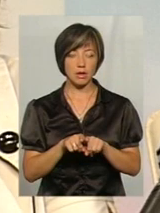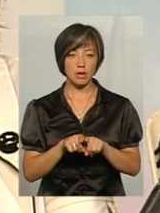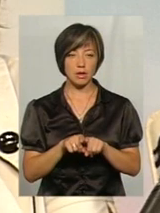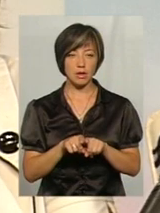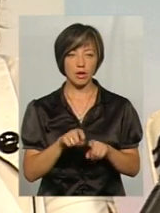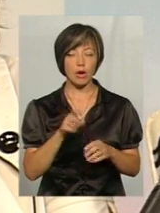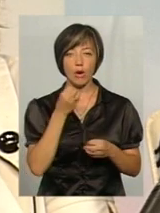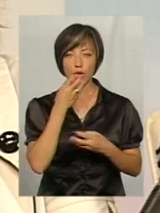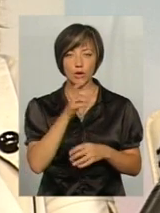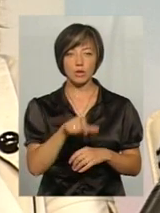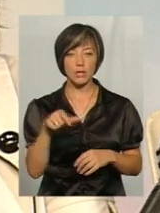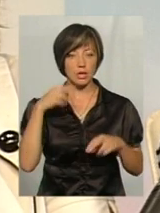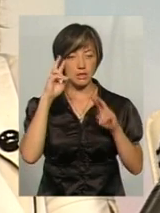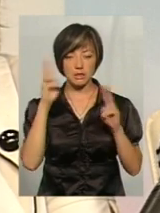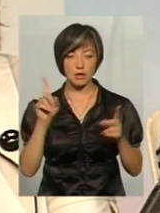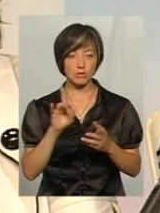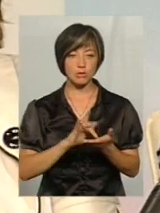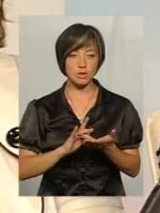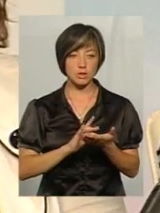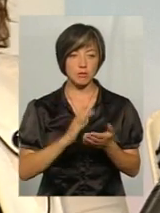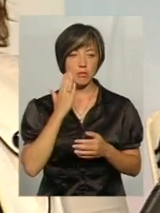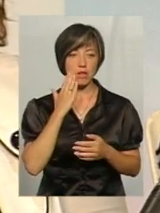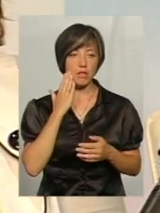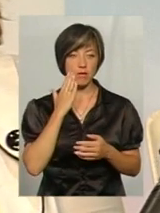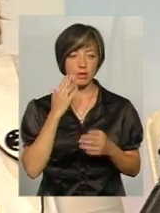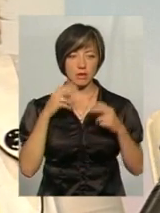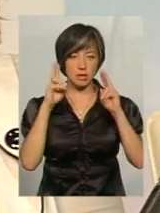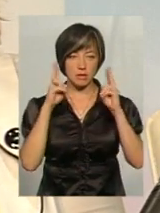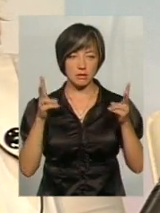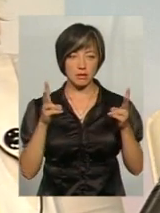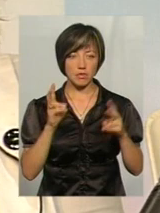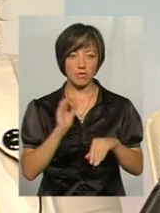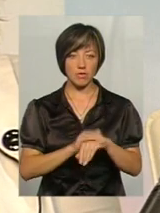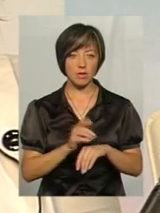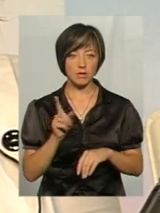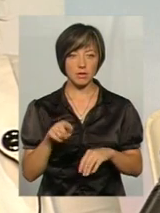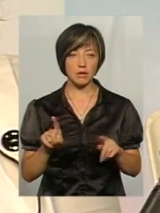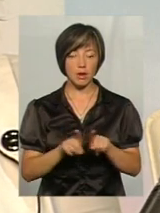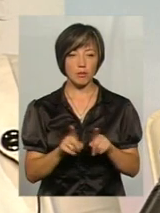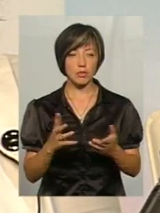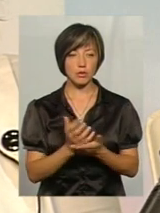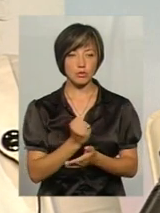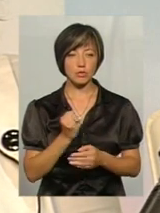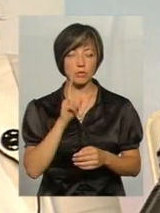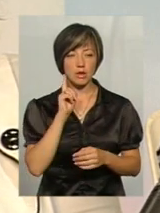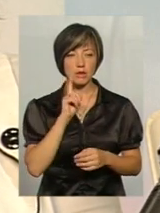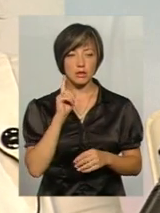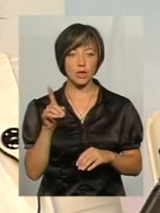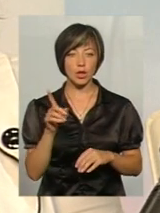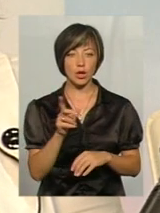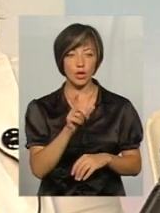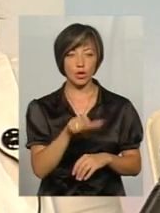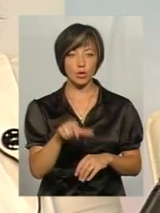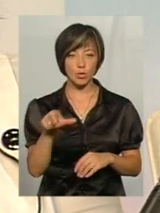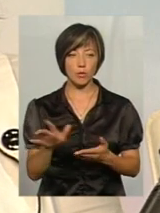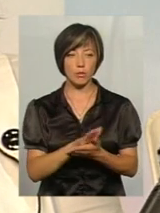что они цыгане, молдаване, я не знала. Но факт то, что так получилось, что молодые люди убирали